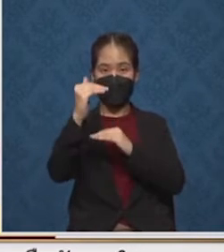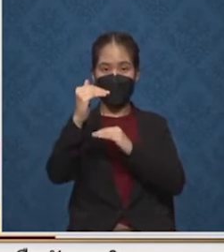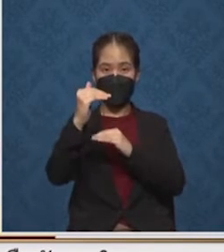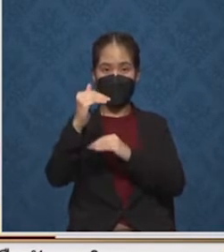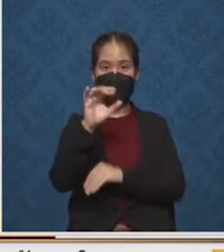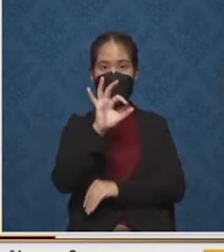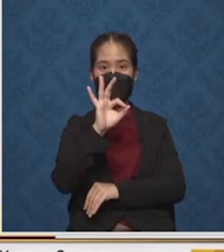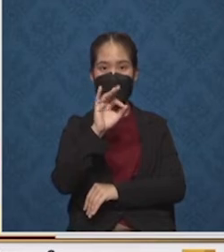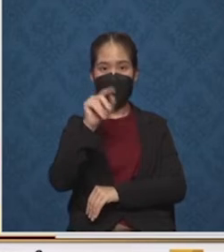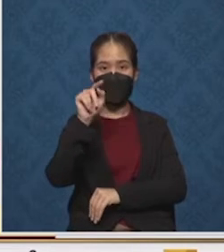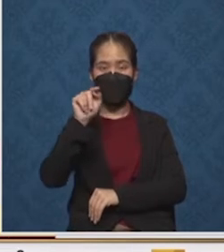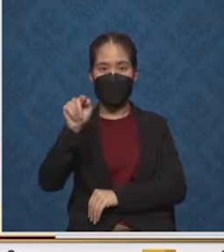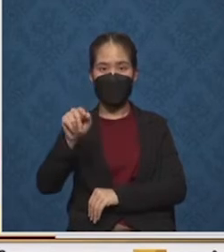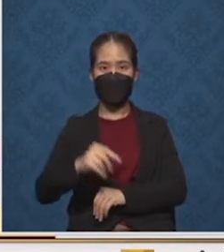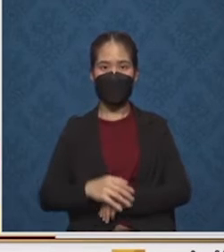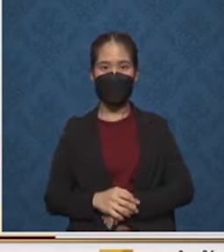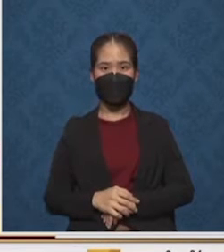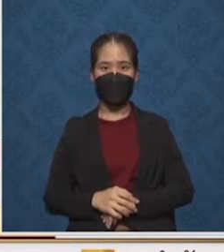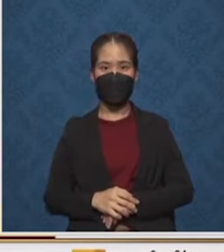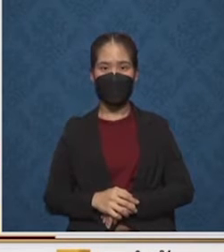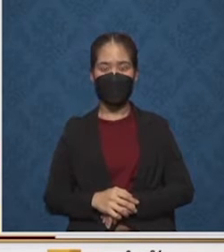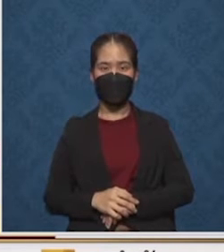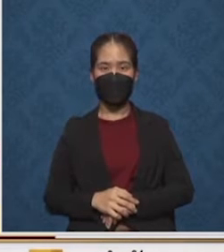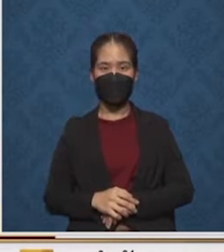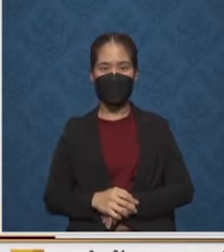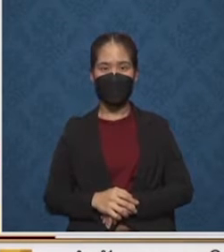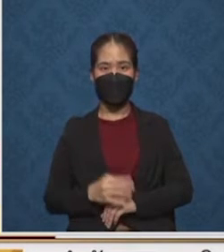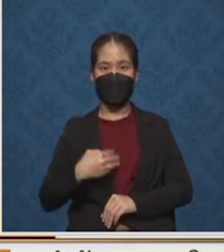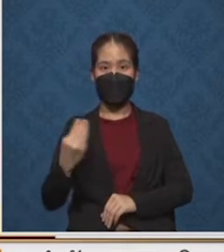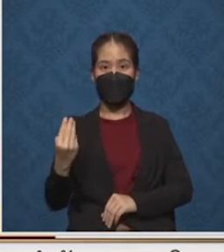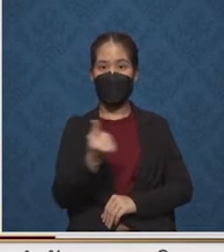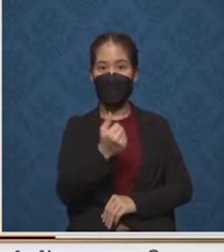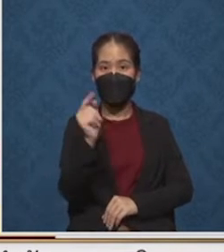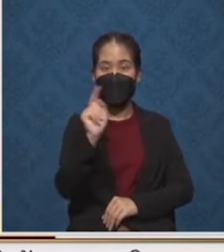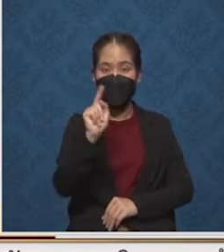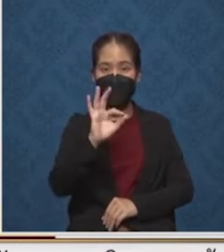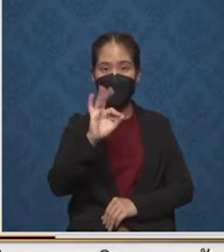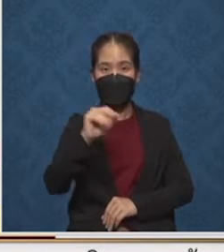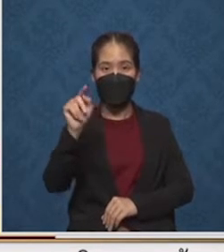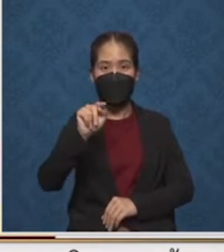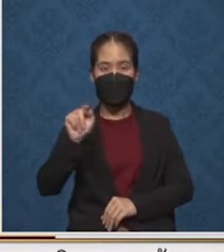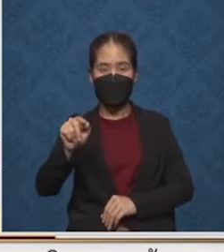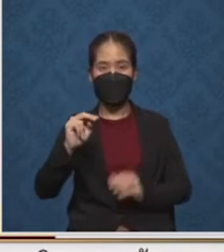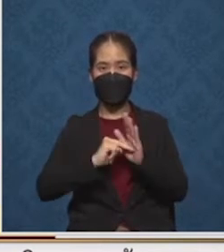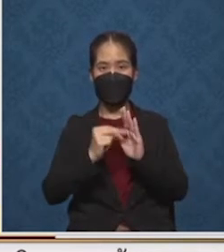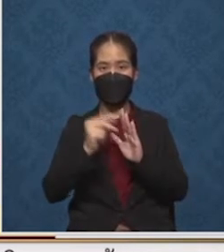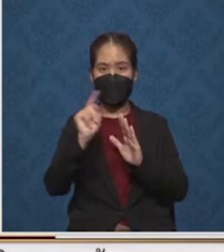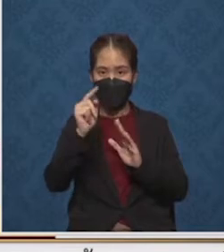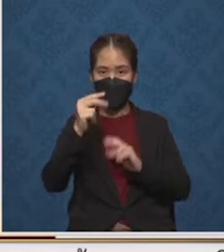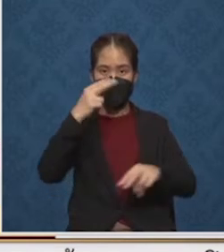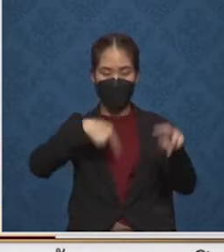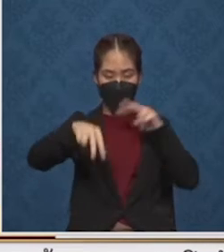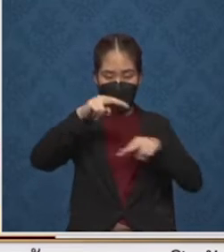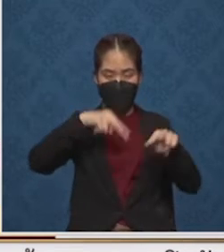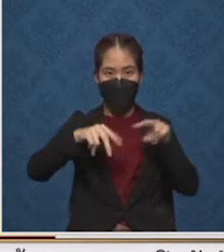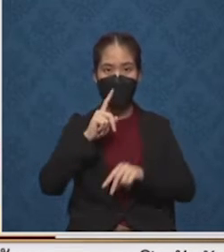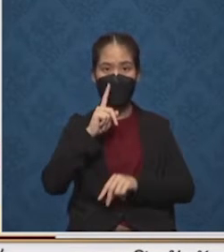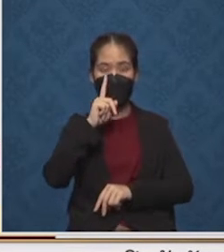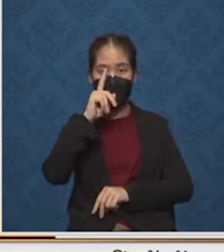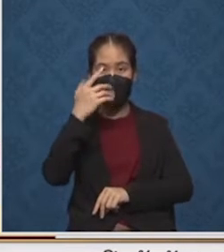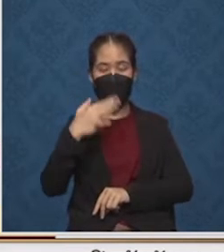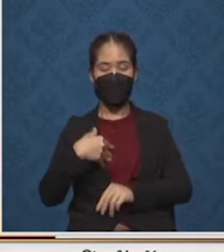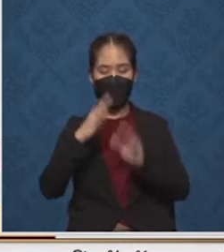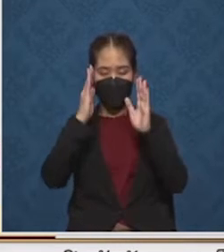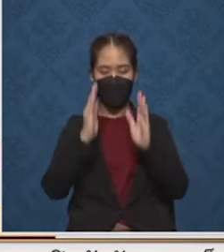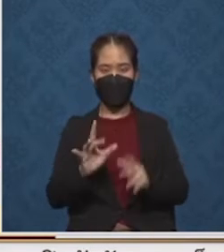ร้อยละ 90ธนาคารมีความหมายเอาที่ร้อยละ 90หมายความว่ายังครับหมายความว่าคุณเอาไปตรวจเยอะนะคน